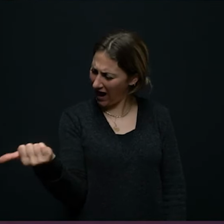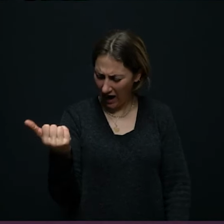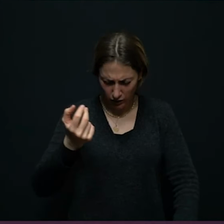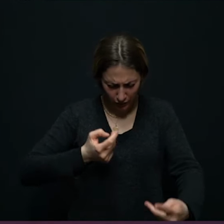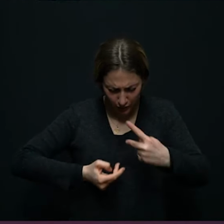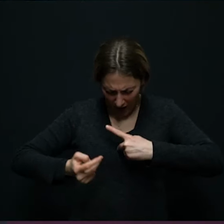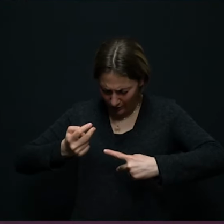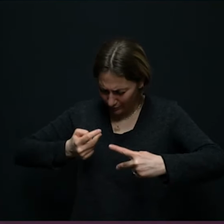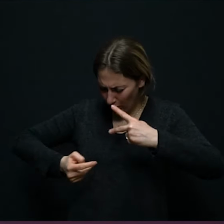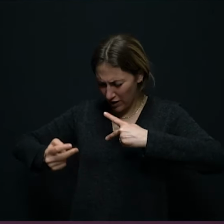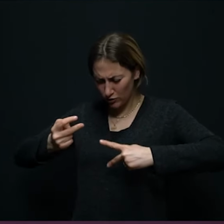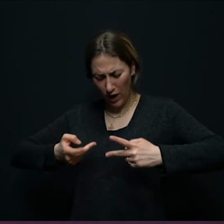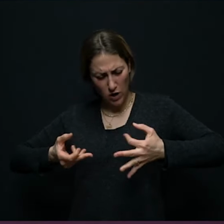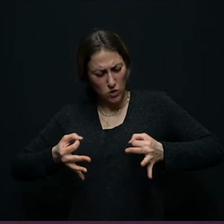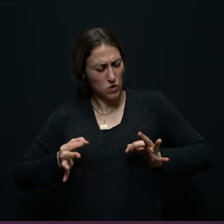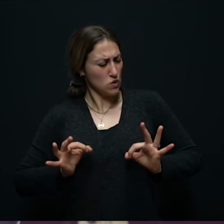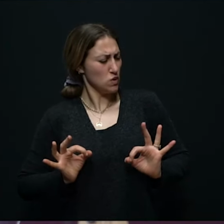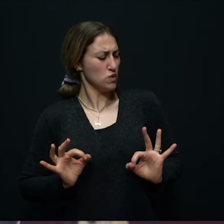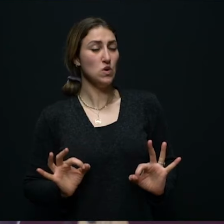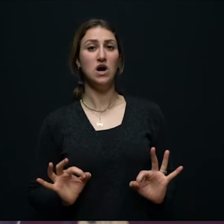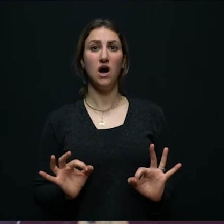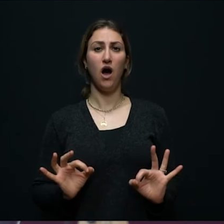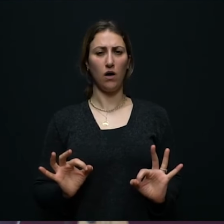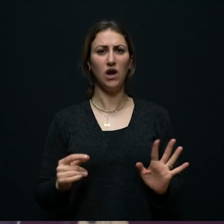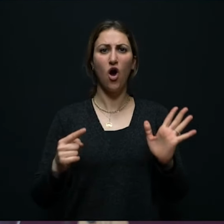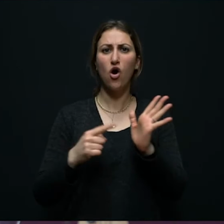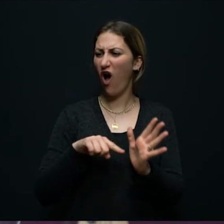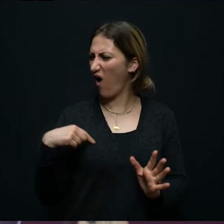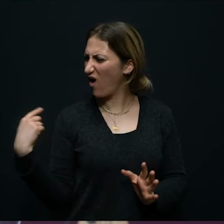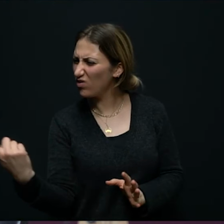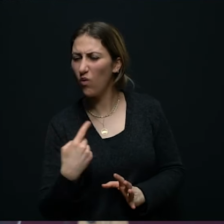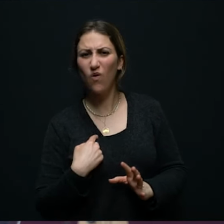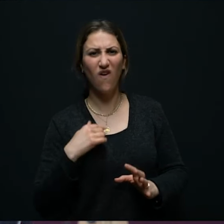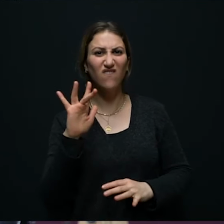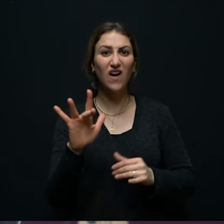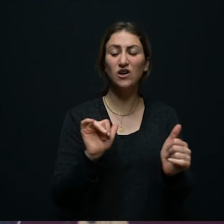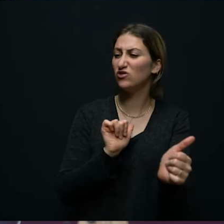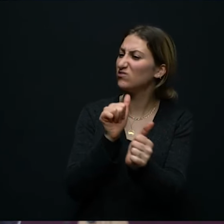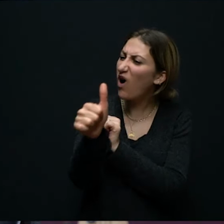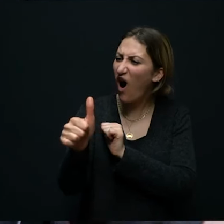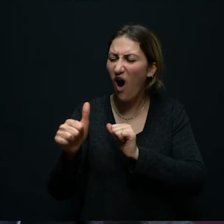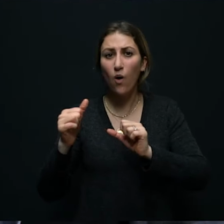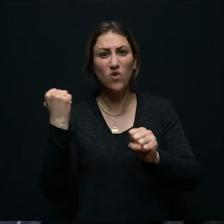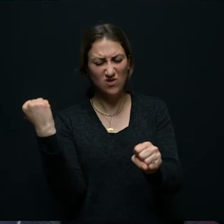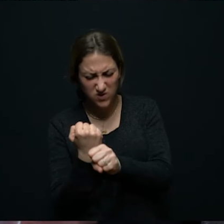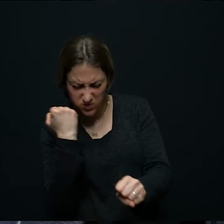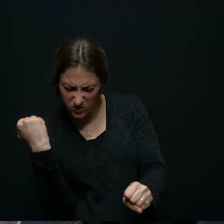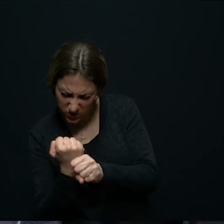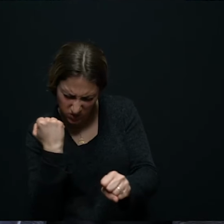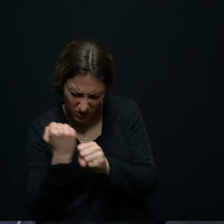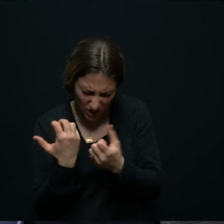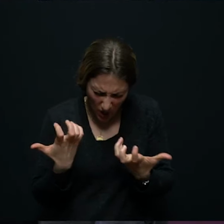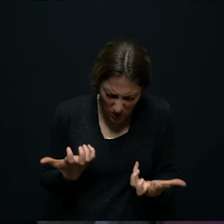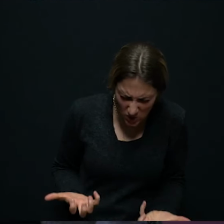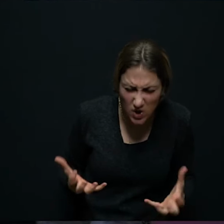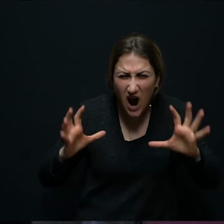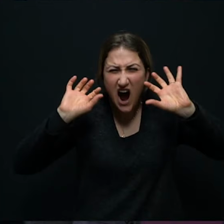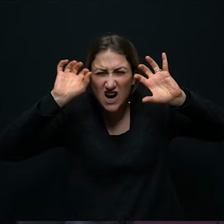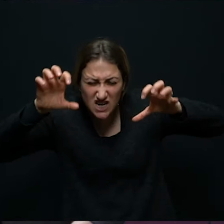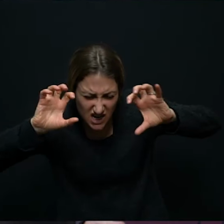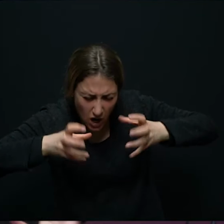fait un travail éreintant et sale con a transmis et c'est qu'ils ne sortent à la vienne dix ans ça fait du bien